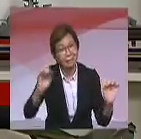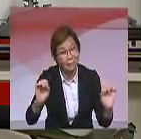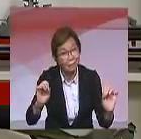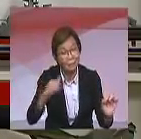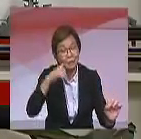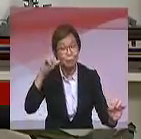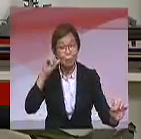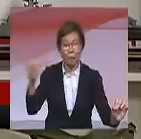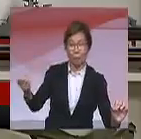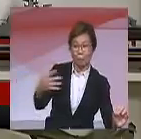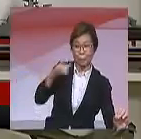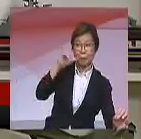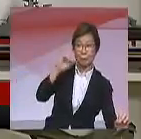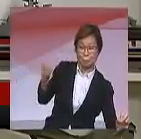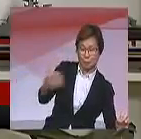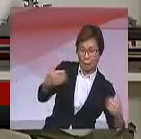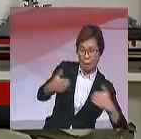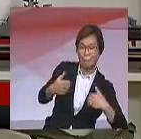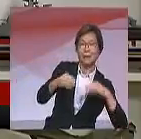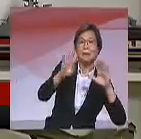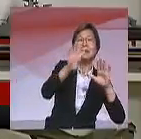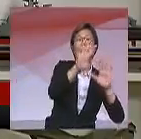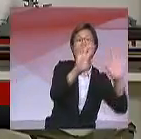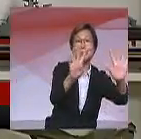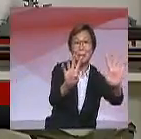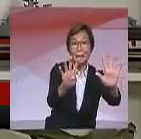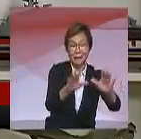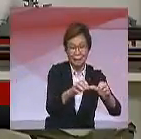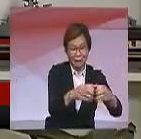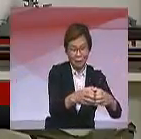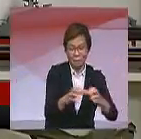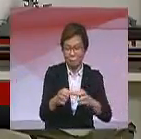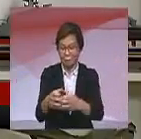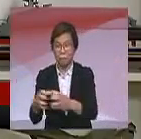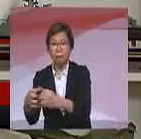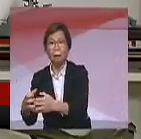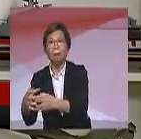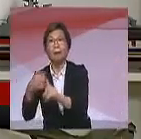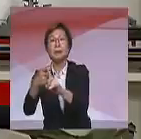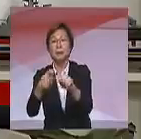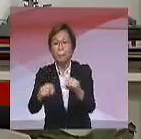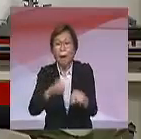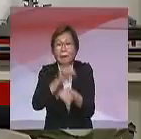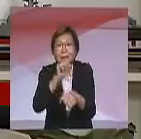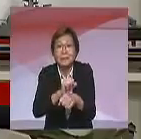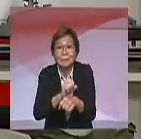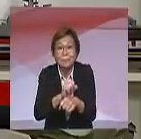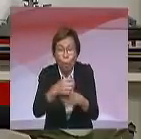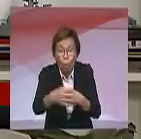Semalam kita dimaklumkan bahawa terdapat 9 kluster daripada tempat kerja di